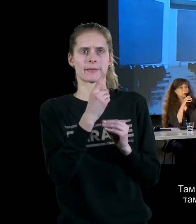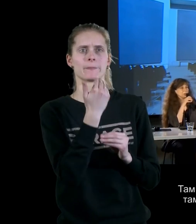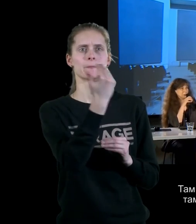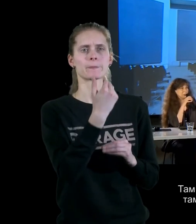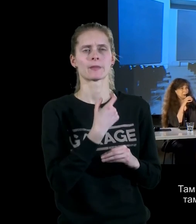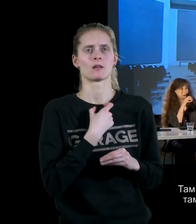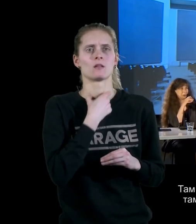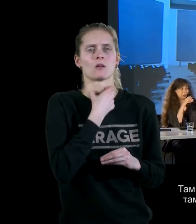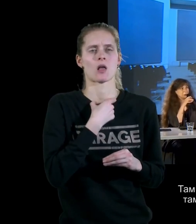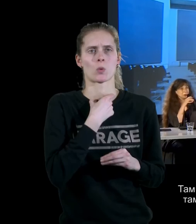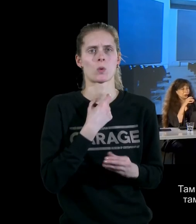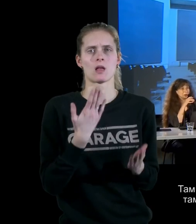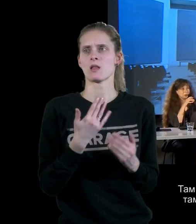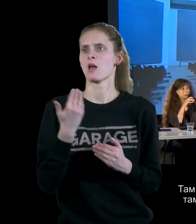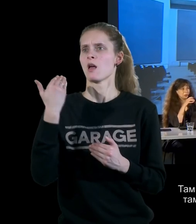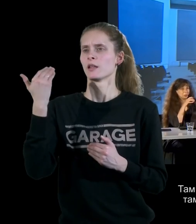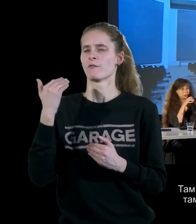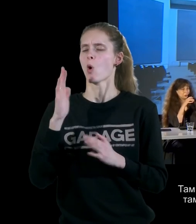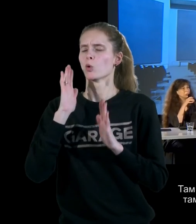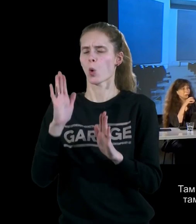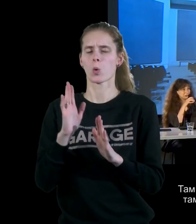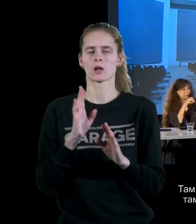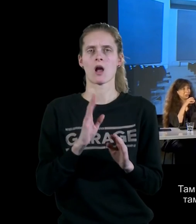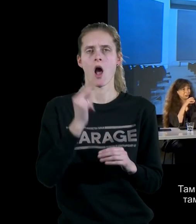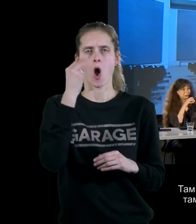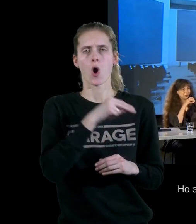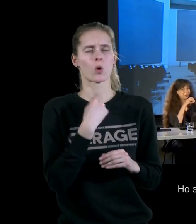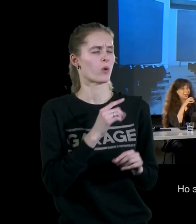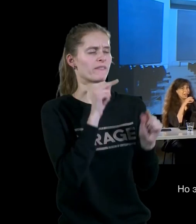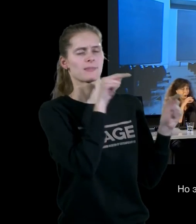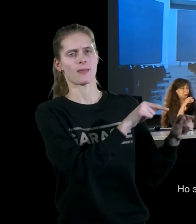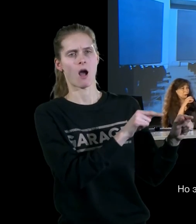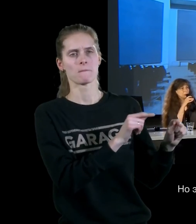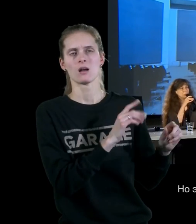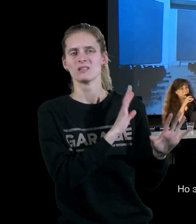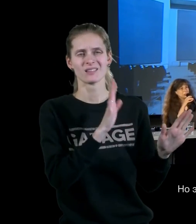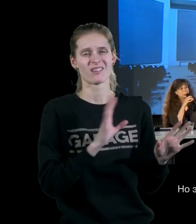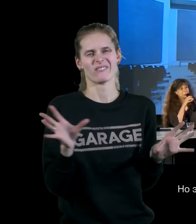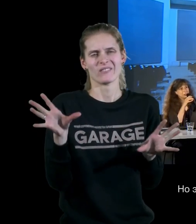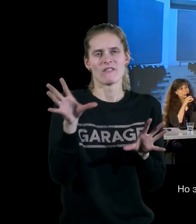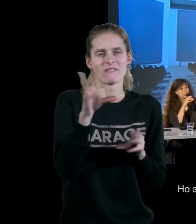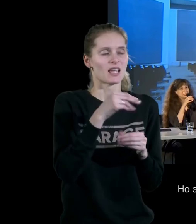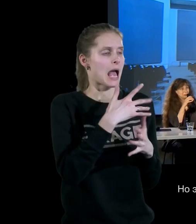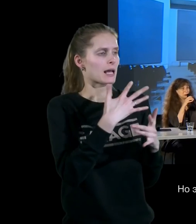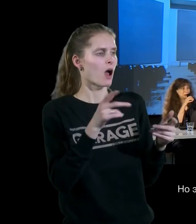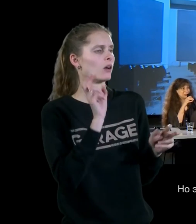однозначные религиозные обряды, там не празднуется Рождество или не празднуется Пасха, ни та, ни другая. Но эту капеллу можно